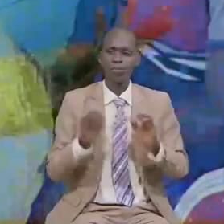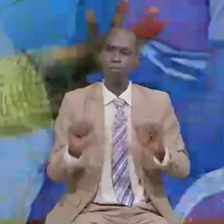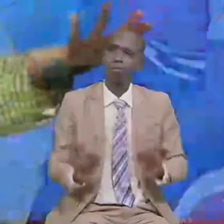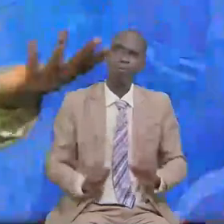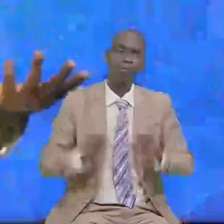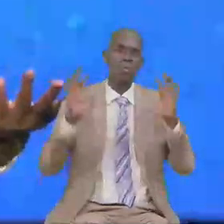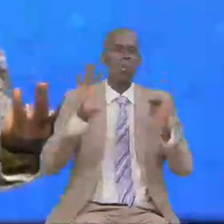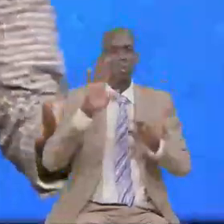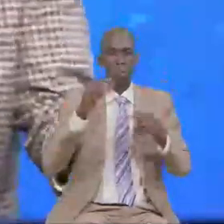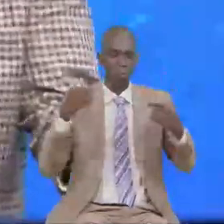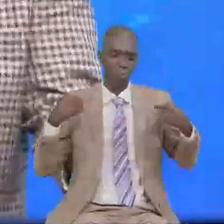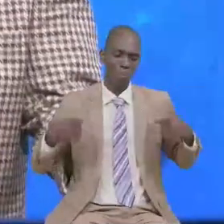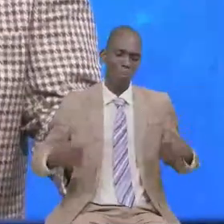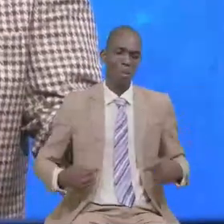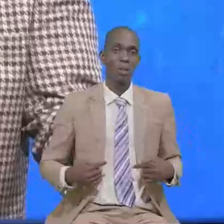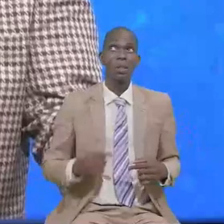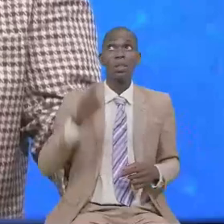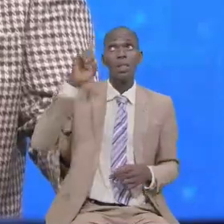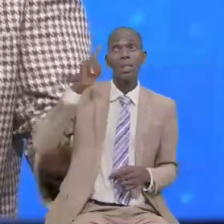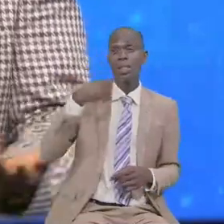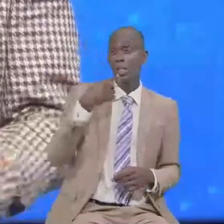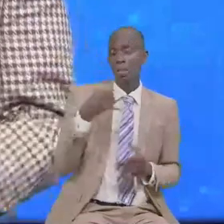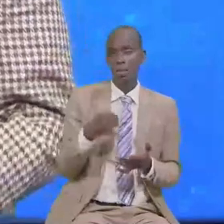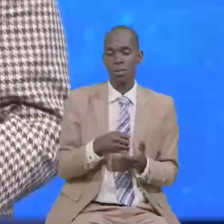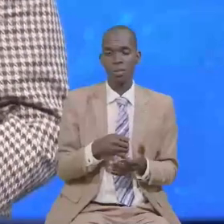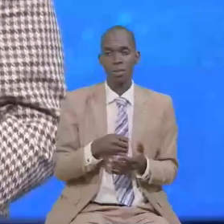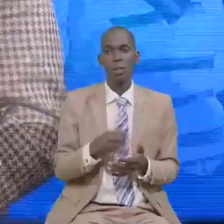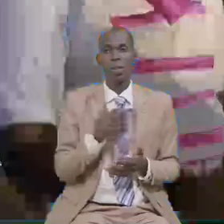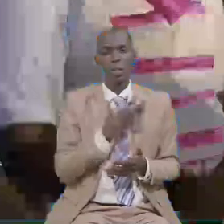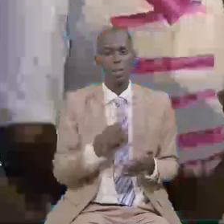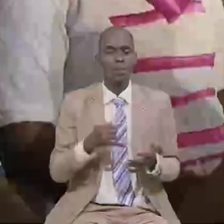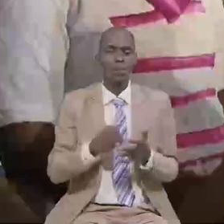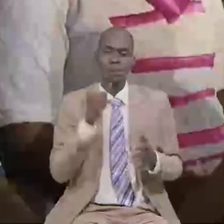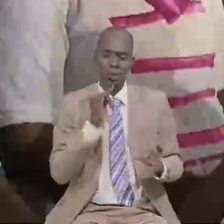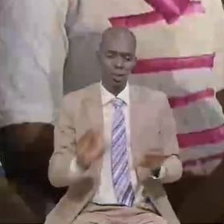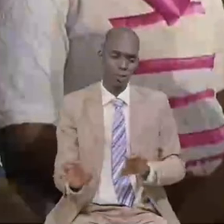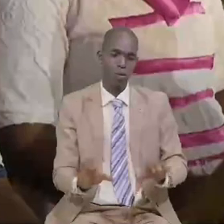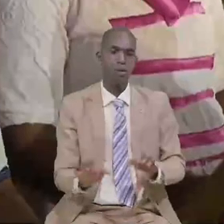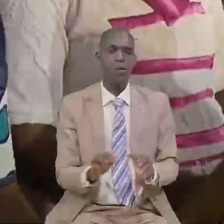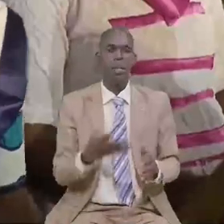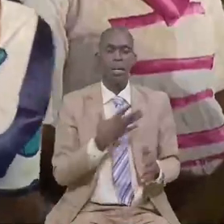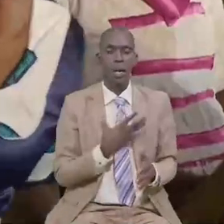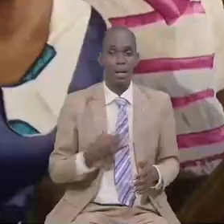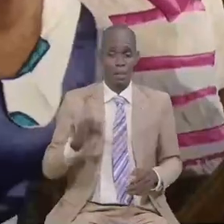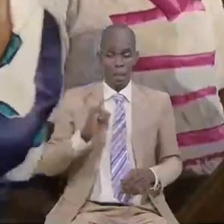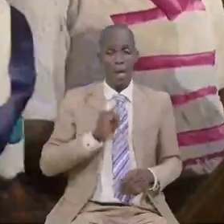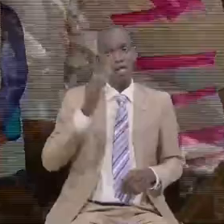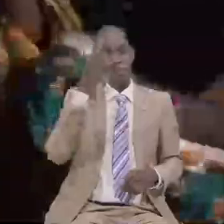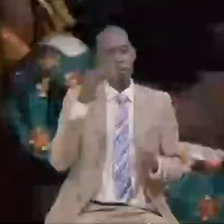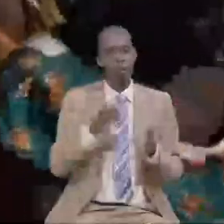abandonne ton infirmité. Il a ainsi parlé, je sais que c'est fait. Il a dit ça, je sais que c'est